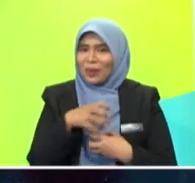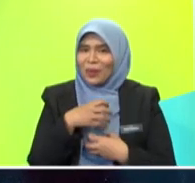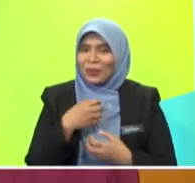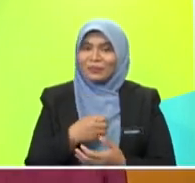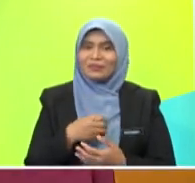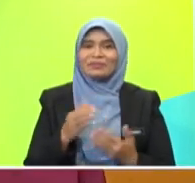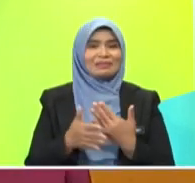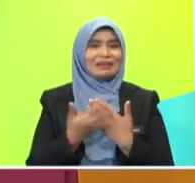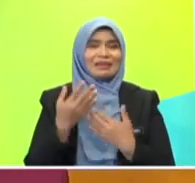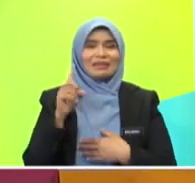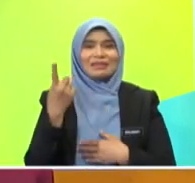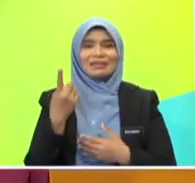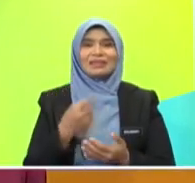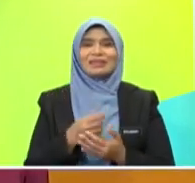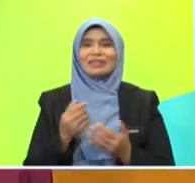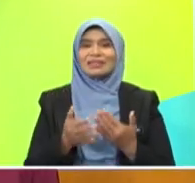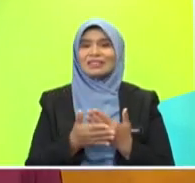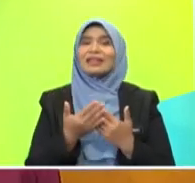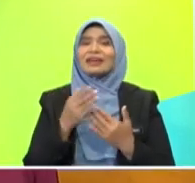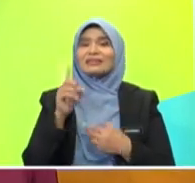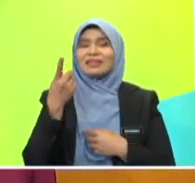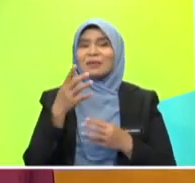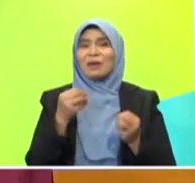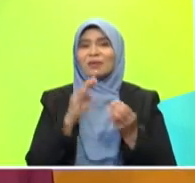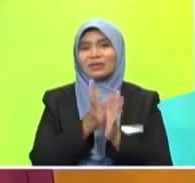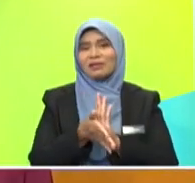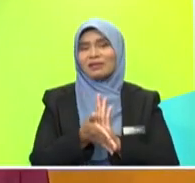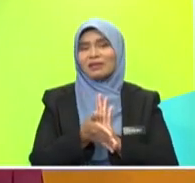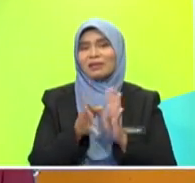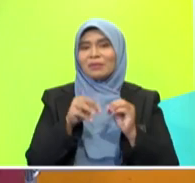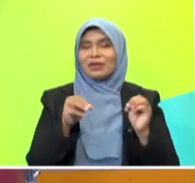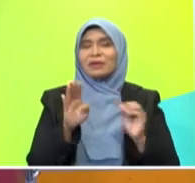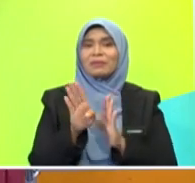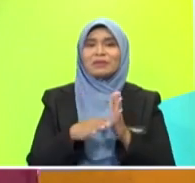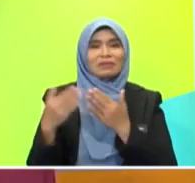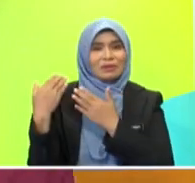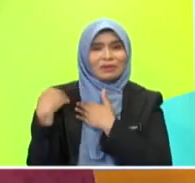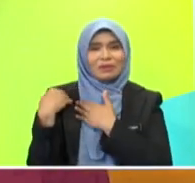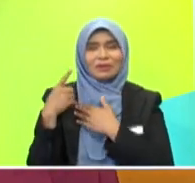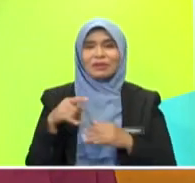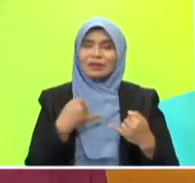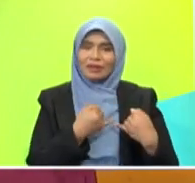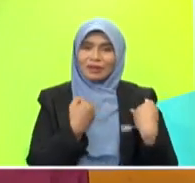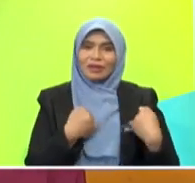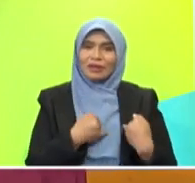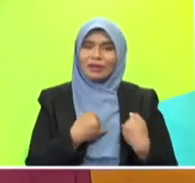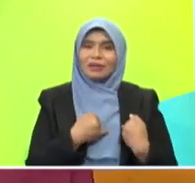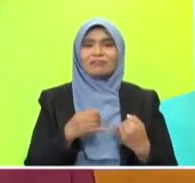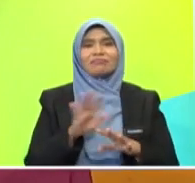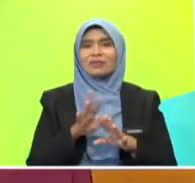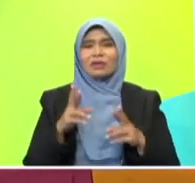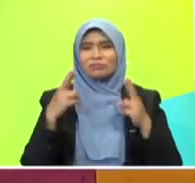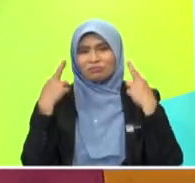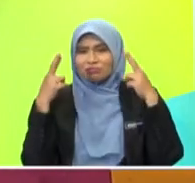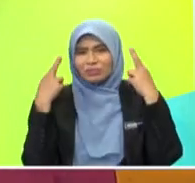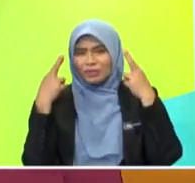Senang saja menjadi seorang murid yang bertanggung jawab tentu lega hati tidak perlu bisa banyak